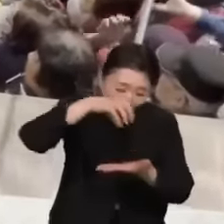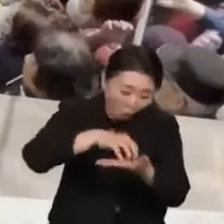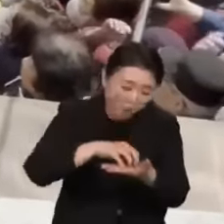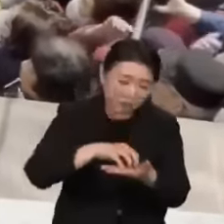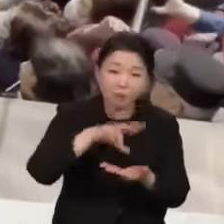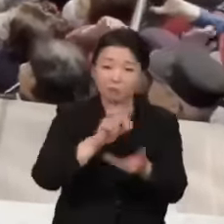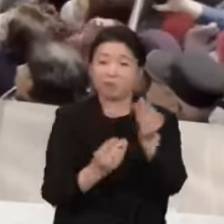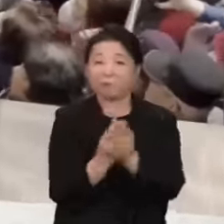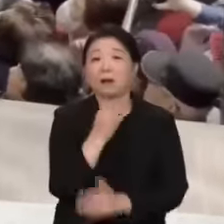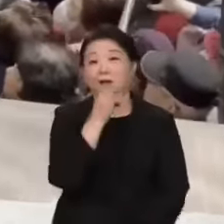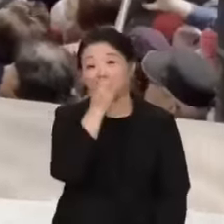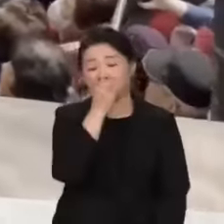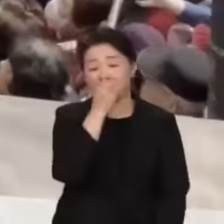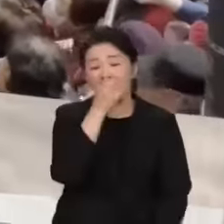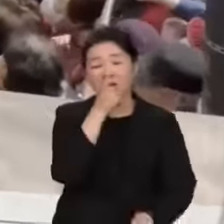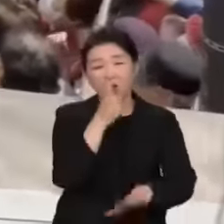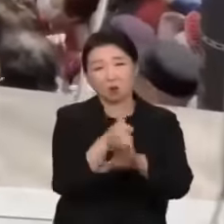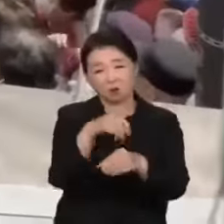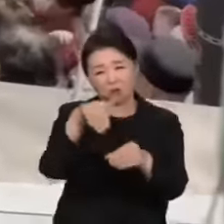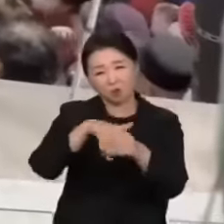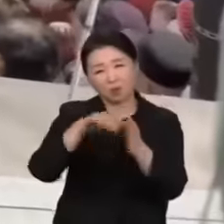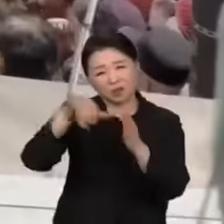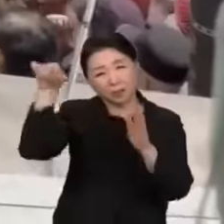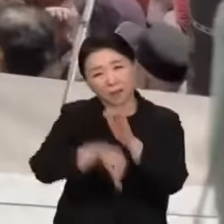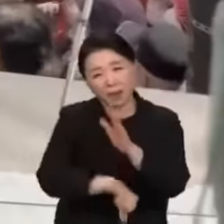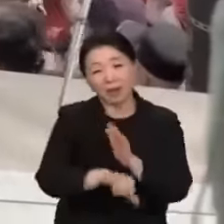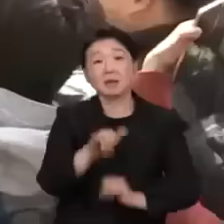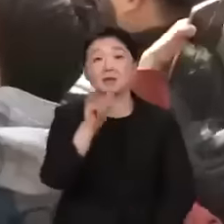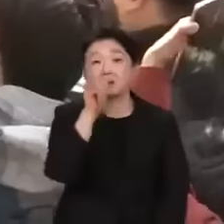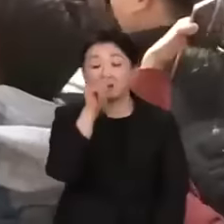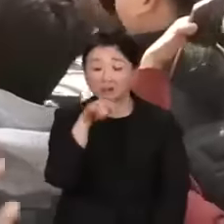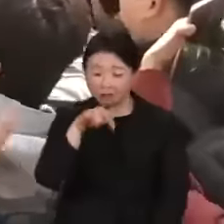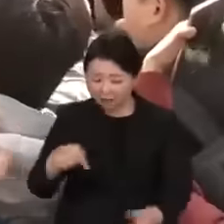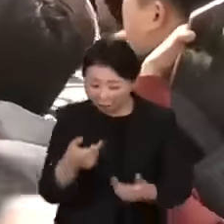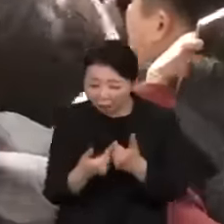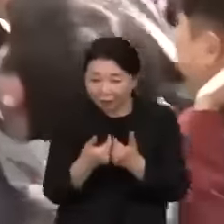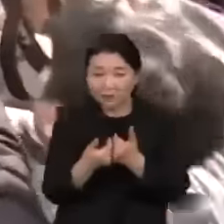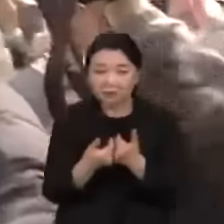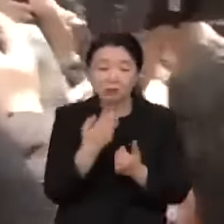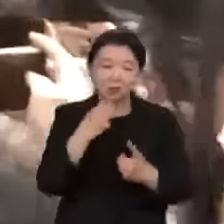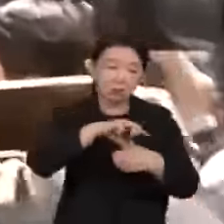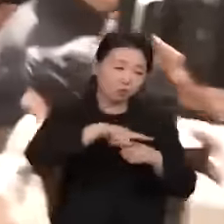겪었고 총선 참패로 이어진 바 있습니다. 이 같은 내부 갈등은